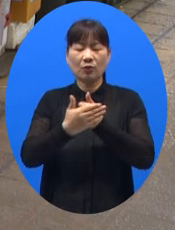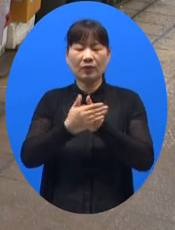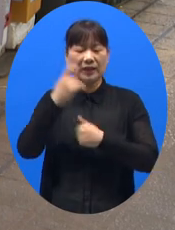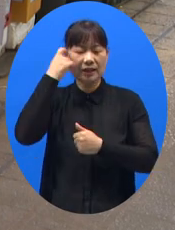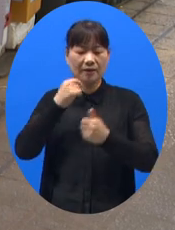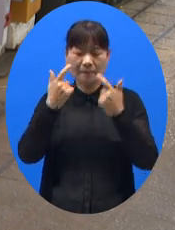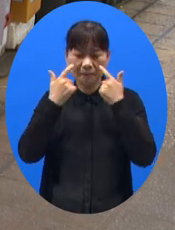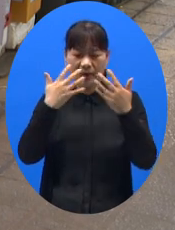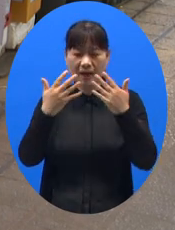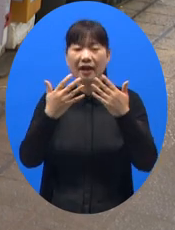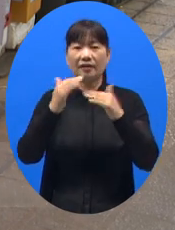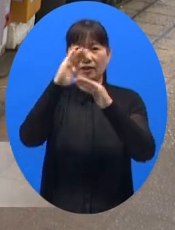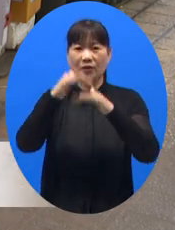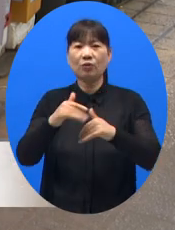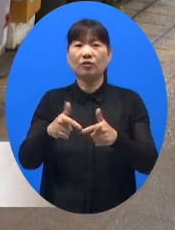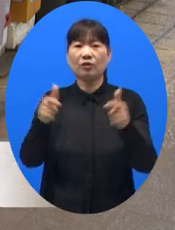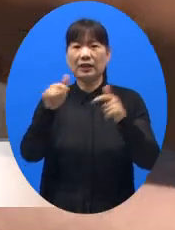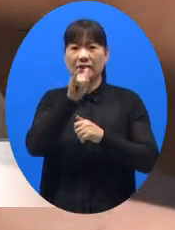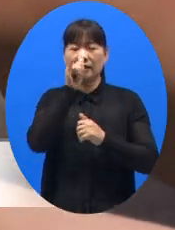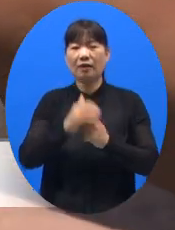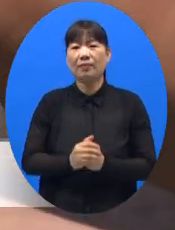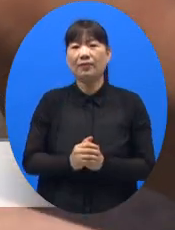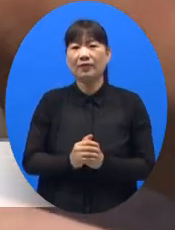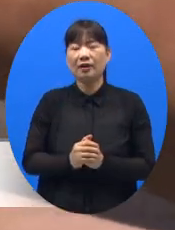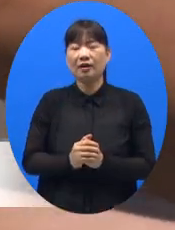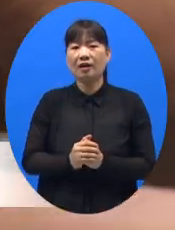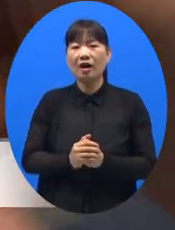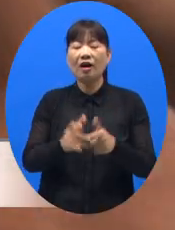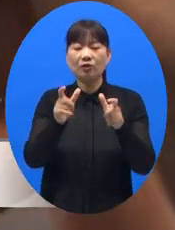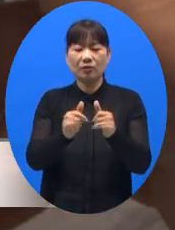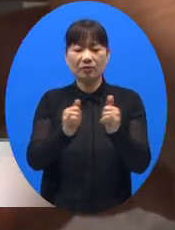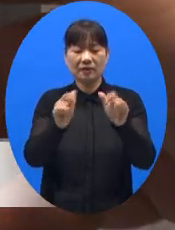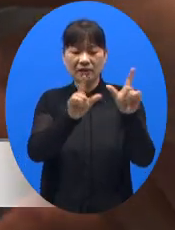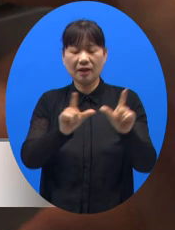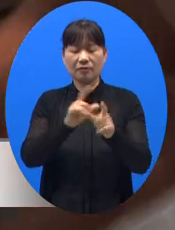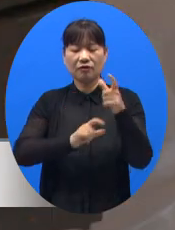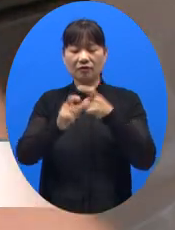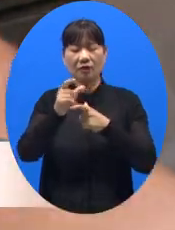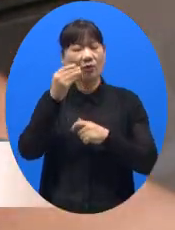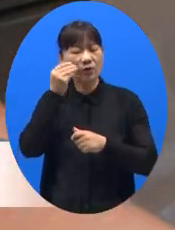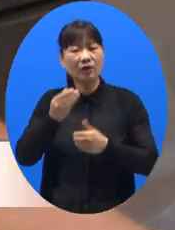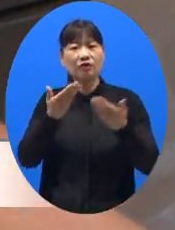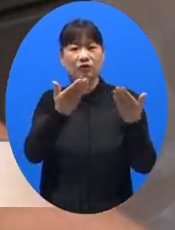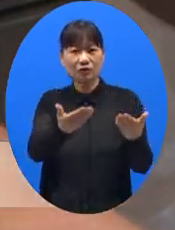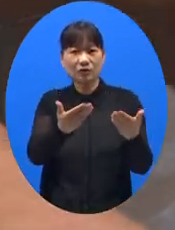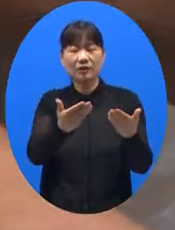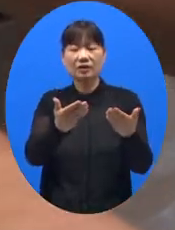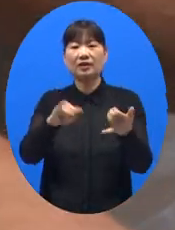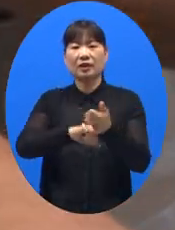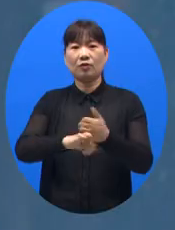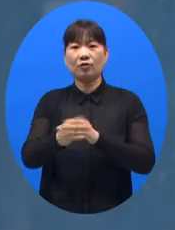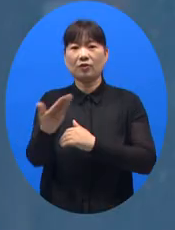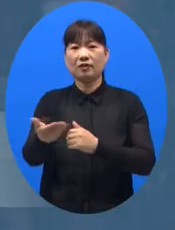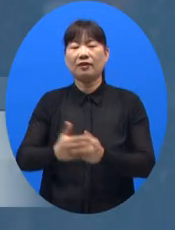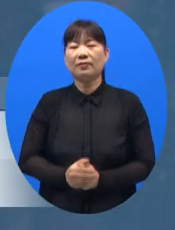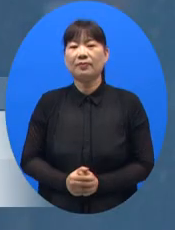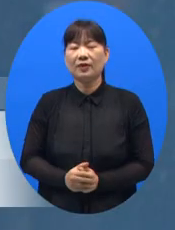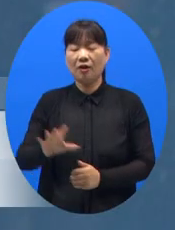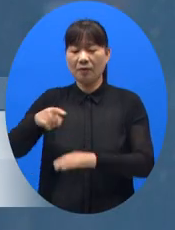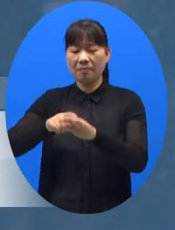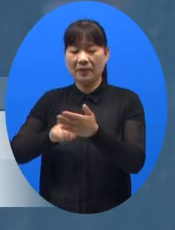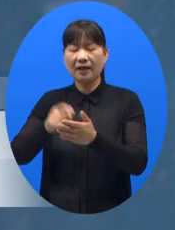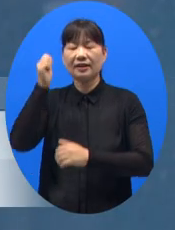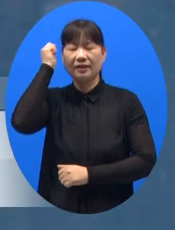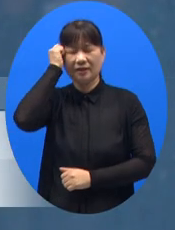늘렸습니다 김 지사는 실사구시 의 정책으로 도민의 삶을 윤택하게 할 것을 다짐했습니다 초심을 잃지